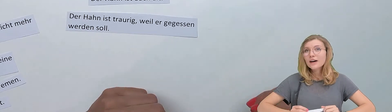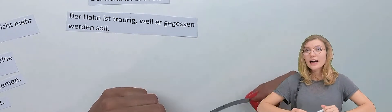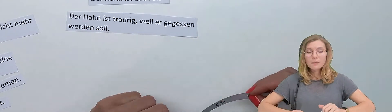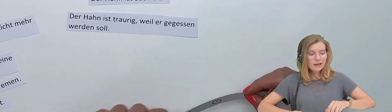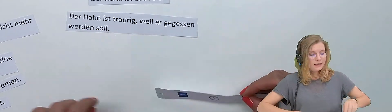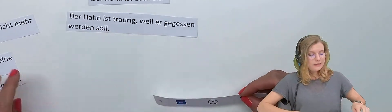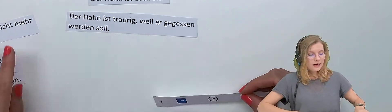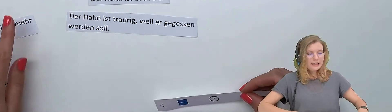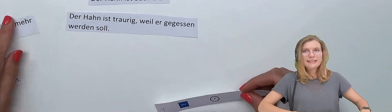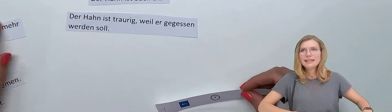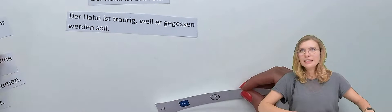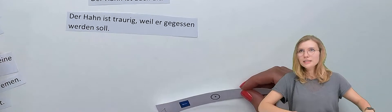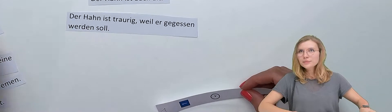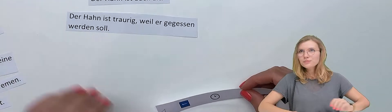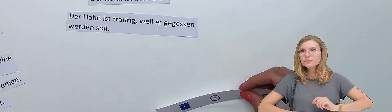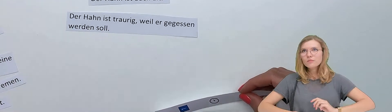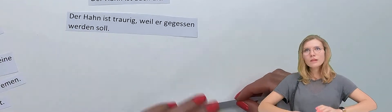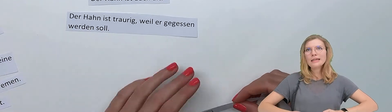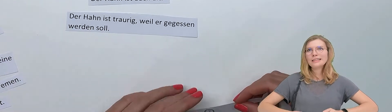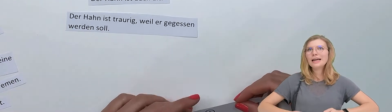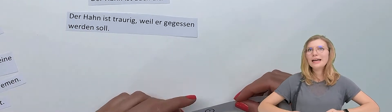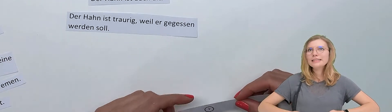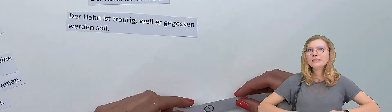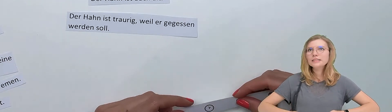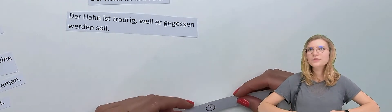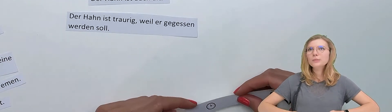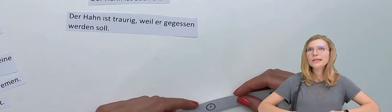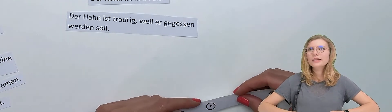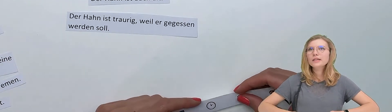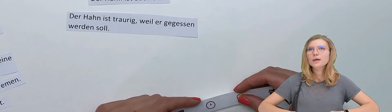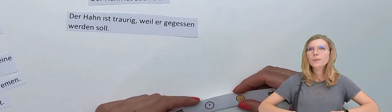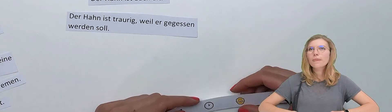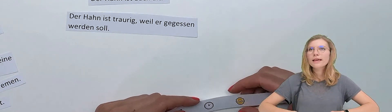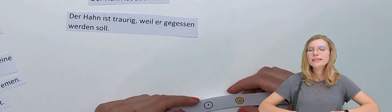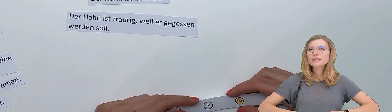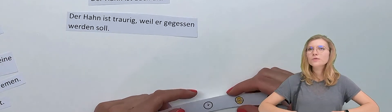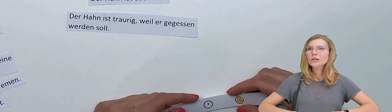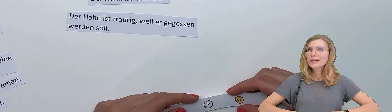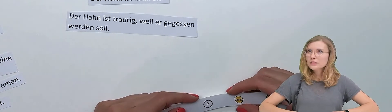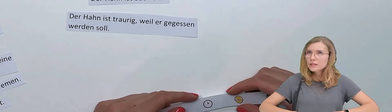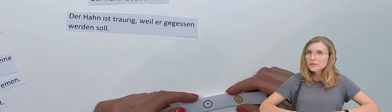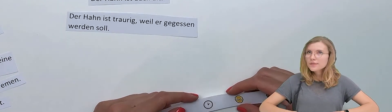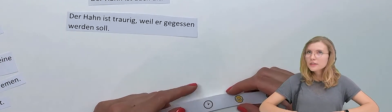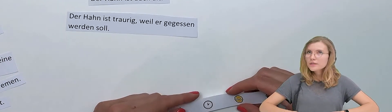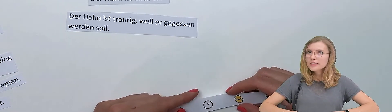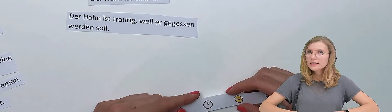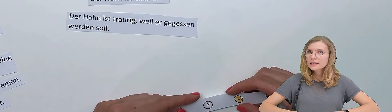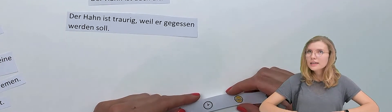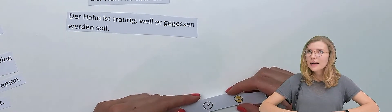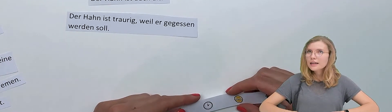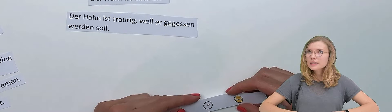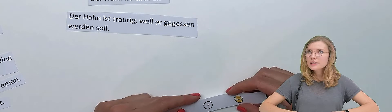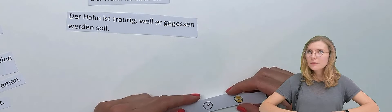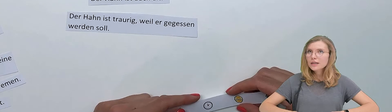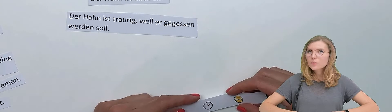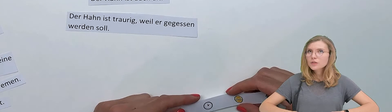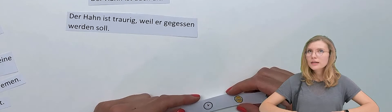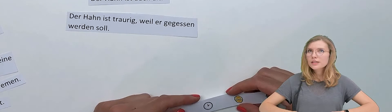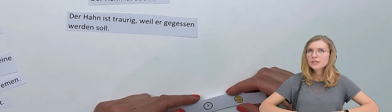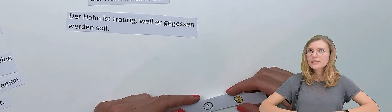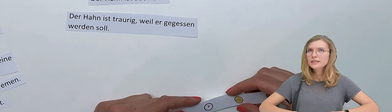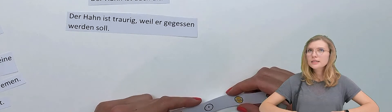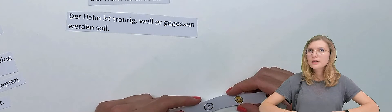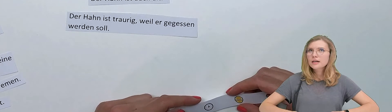also, es war einmal ein sehr alter Esel. Genau. Das heißt, da sind für mich, ist das Wort Esel auf jeden Fall wichtig. Alt mhm. kann man